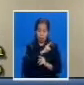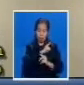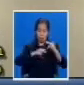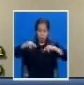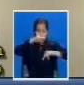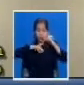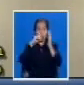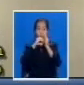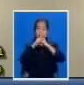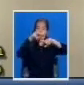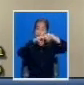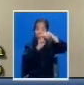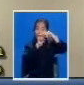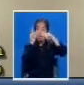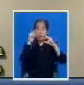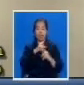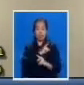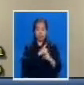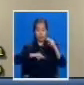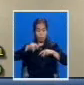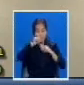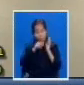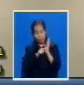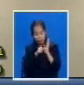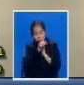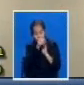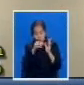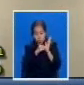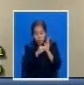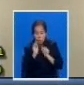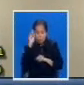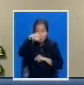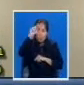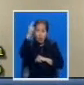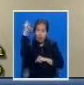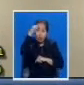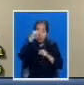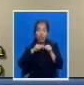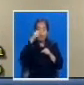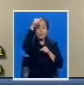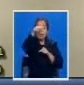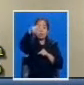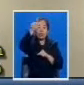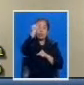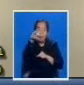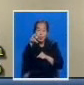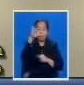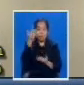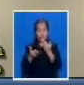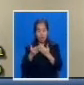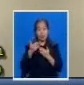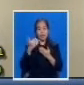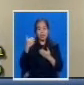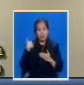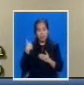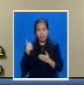ล้วก็กำลังจะมีการต่อไปในทางทิศเหนือนะครับจากสะพานใหม่ขึ้นไปจนถึงปทุมธานีก็ดีหรือว่าทาง